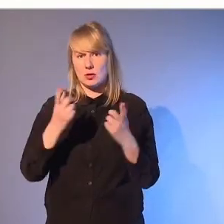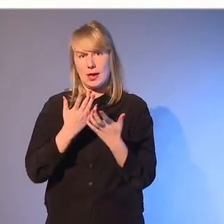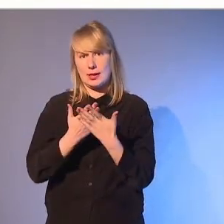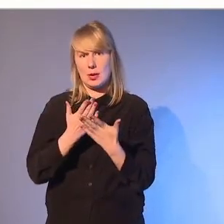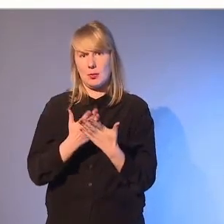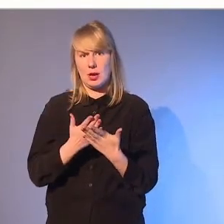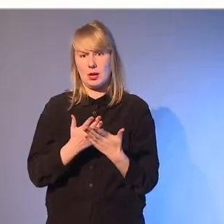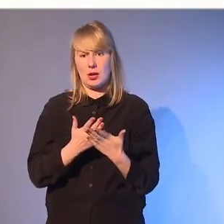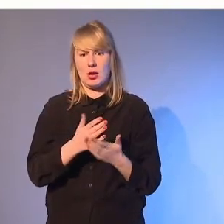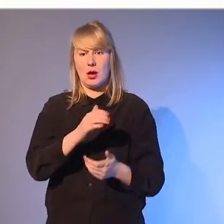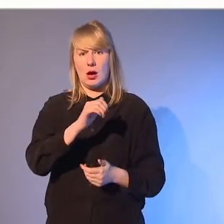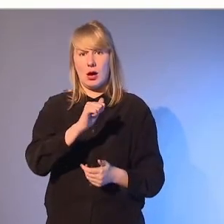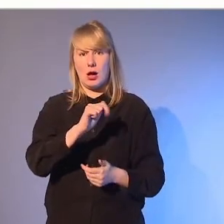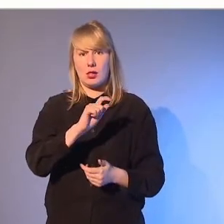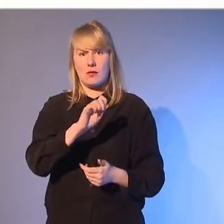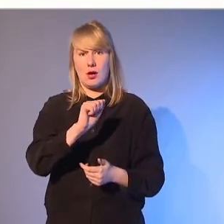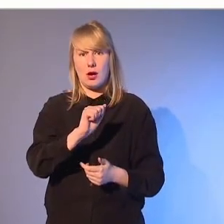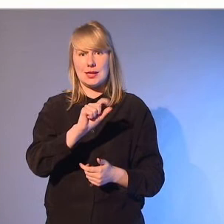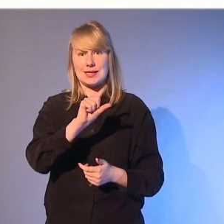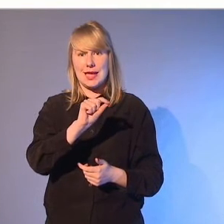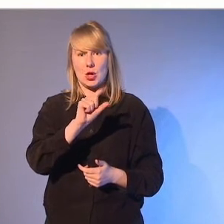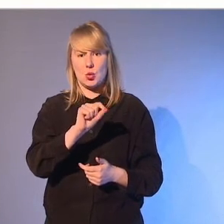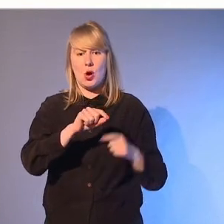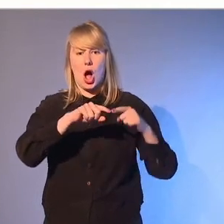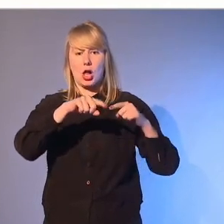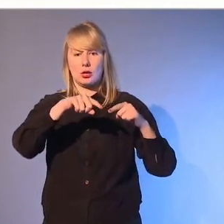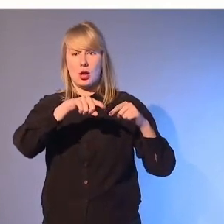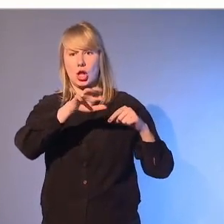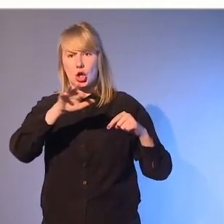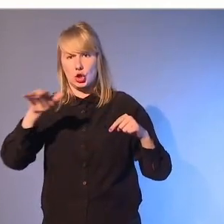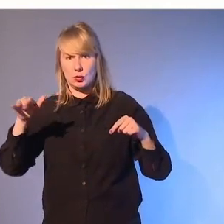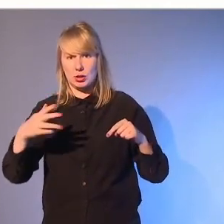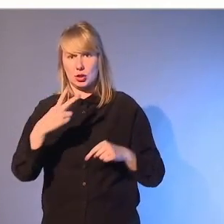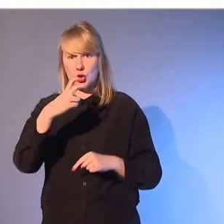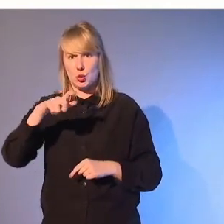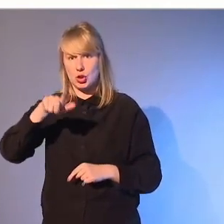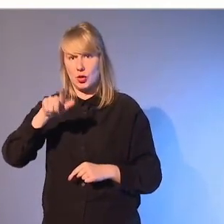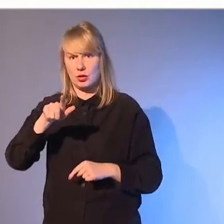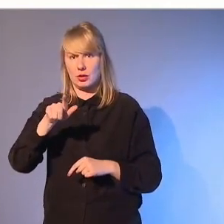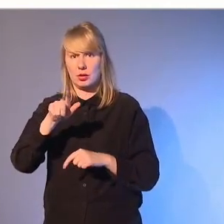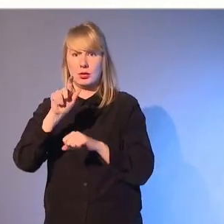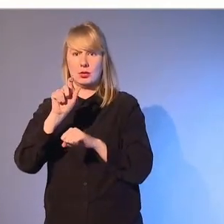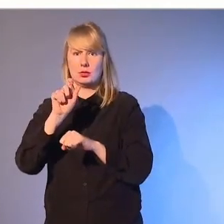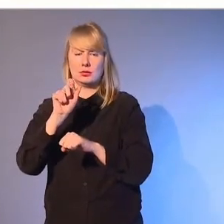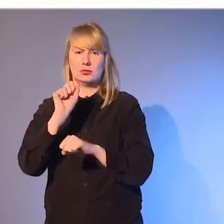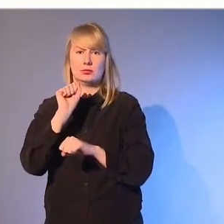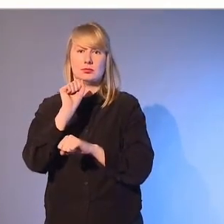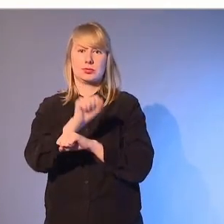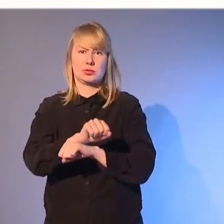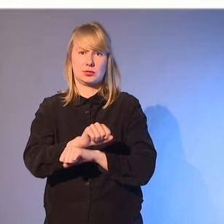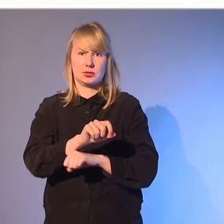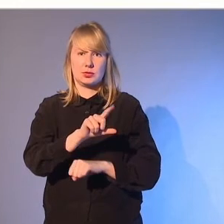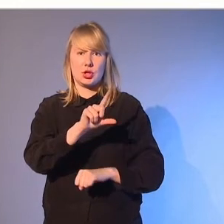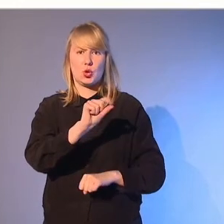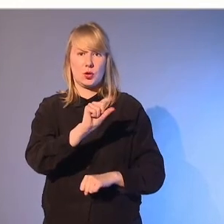den AlphaZero-algoritmen som da i 2017 knuste Stockfish i